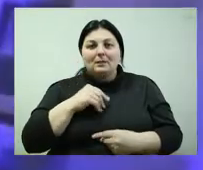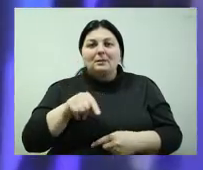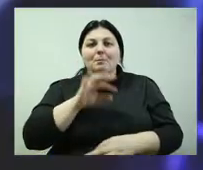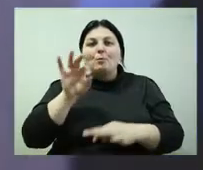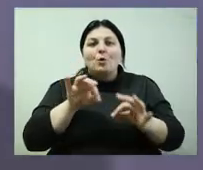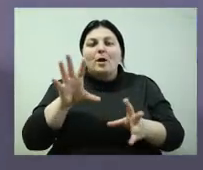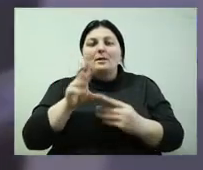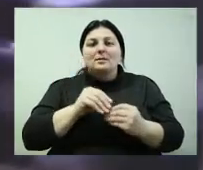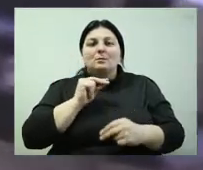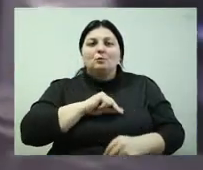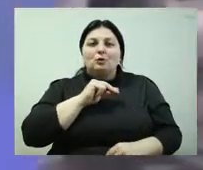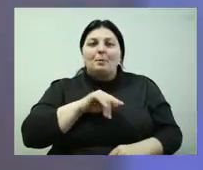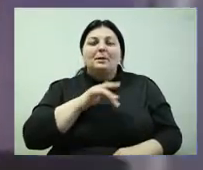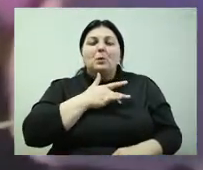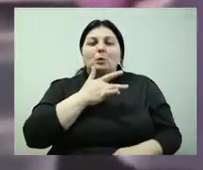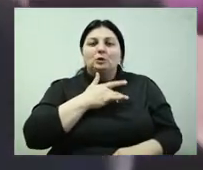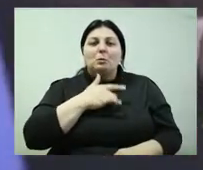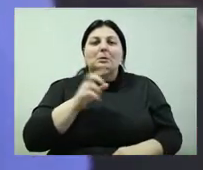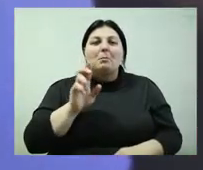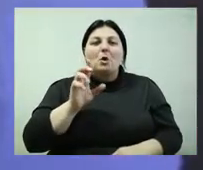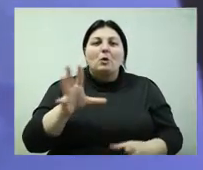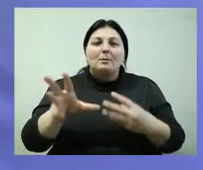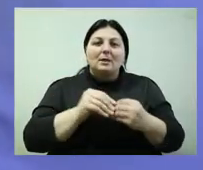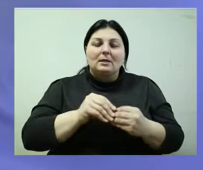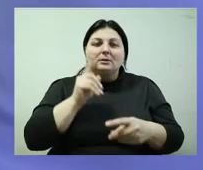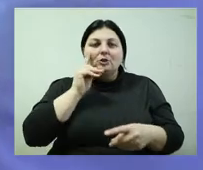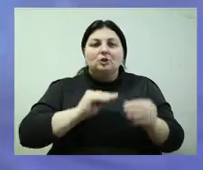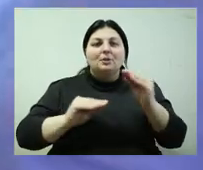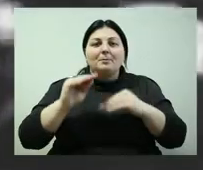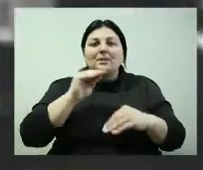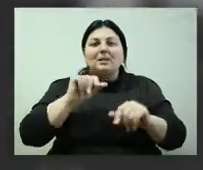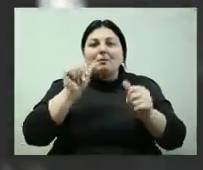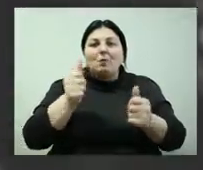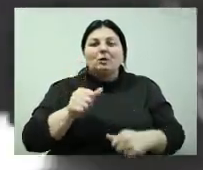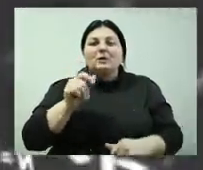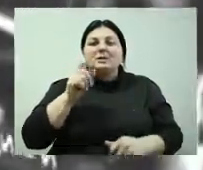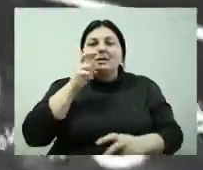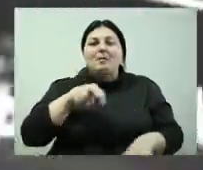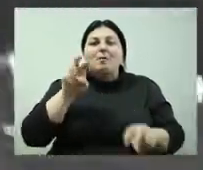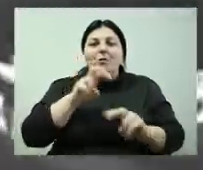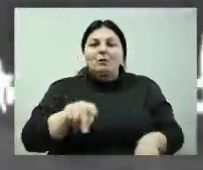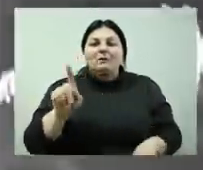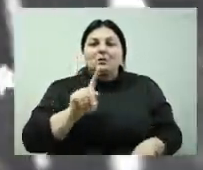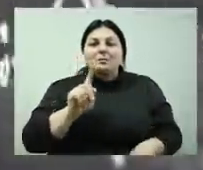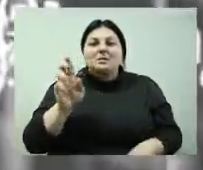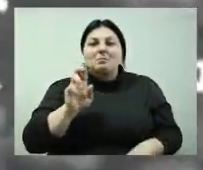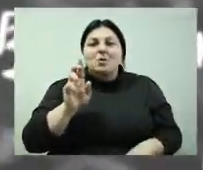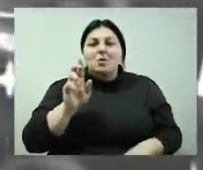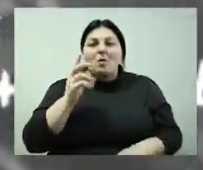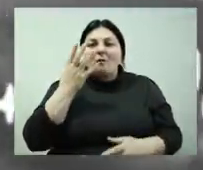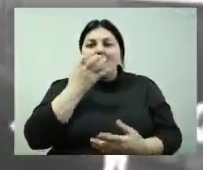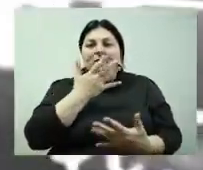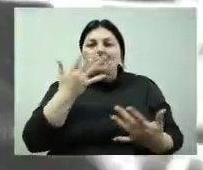გამოყენება სამედიცინო დიაგნოსტიკურ სფეროში. ეს გულისხმობს სასწრაფოდ, რომ თქვათ, ვაკვირდებით